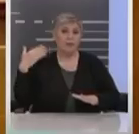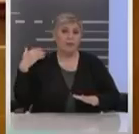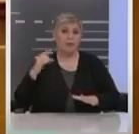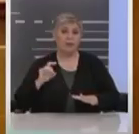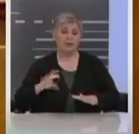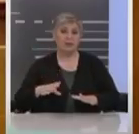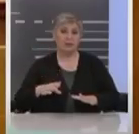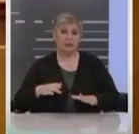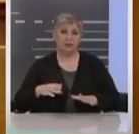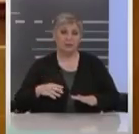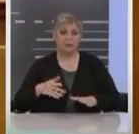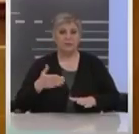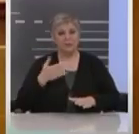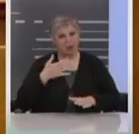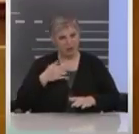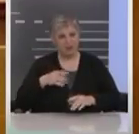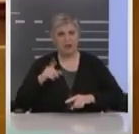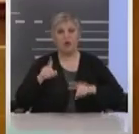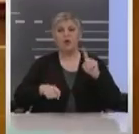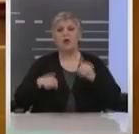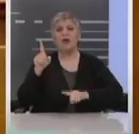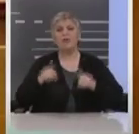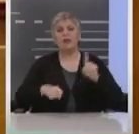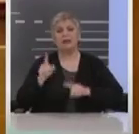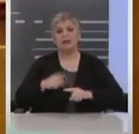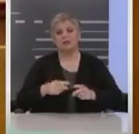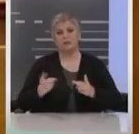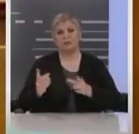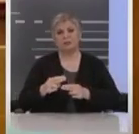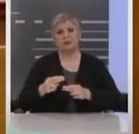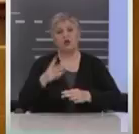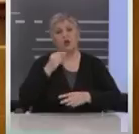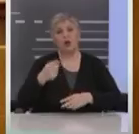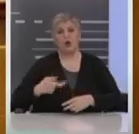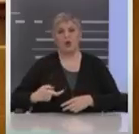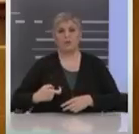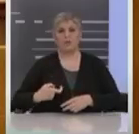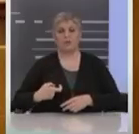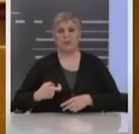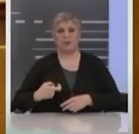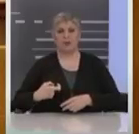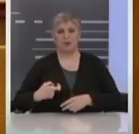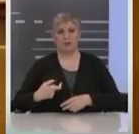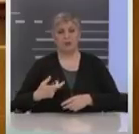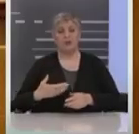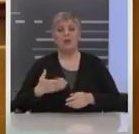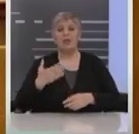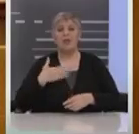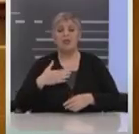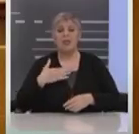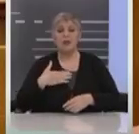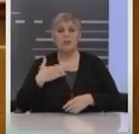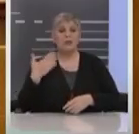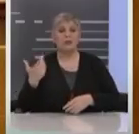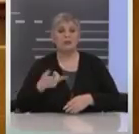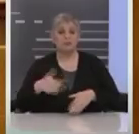τουλάχιστον κάποιοι να σταματήσουν να προκαλούν και να δείξουν τον απαραίτητο σεβασμό απέναντι